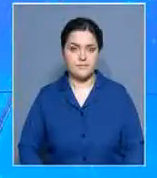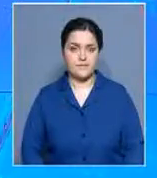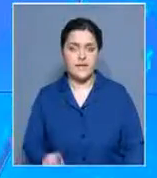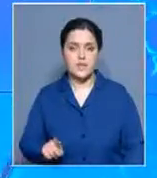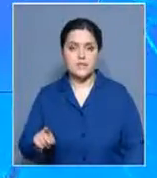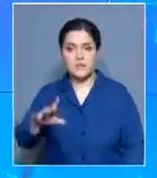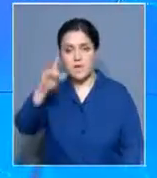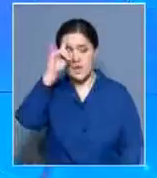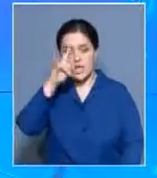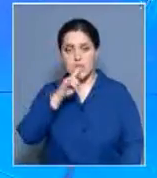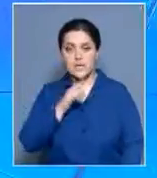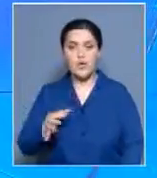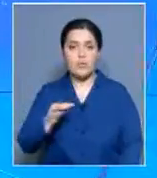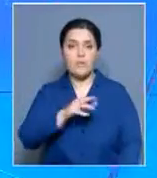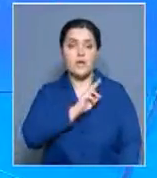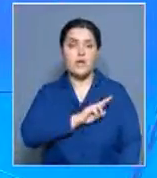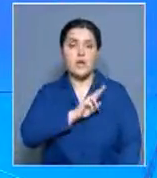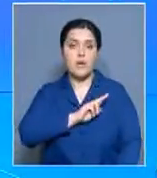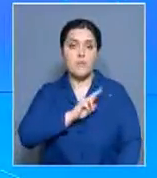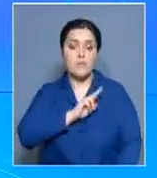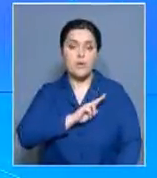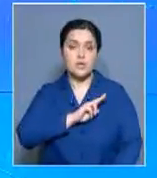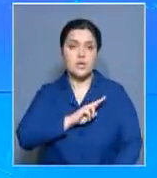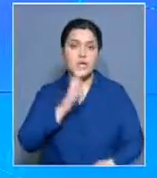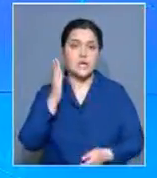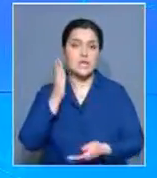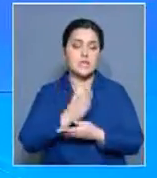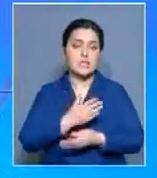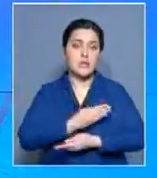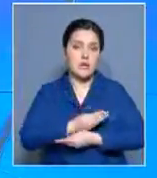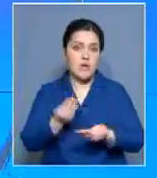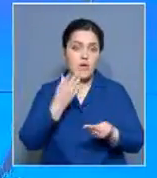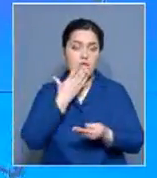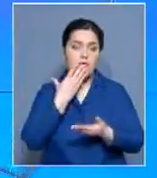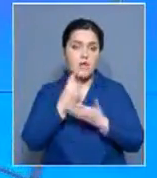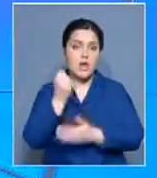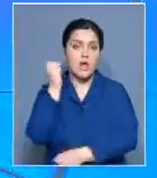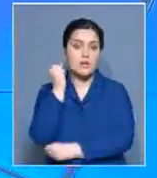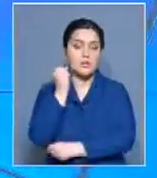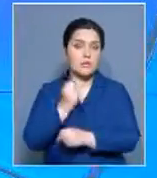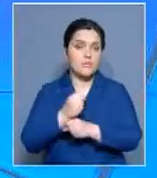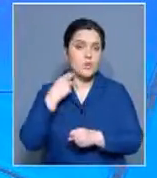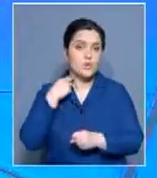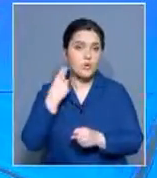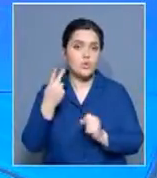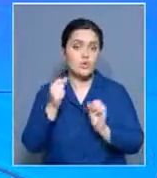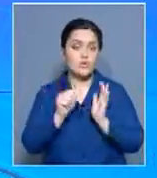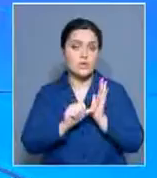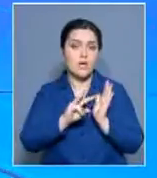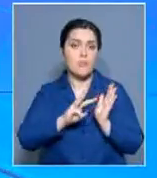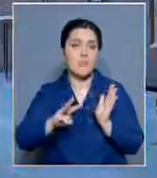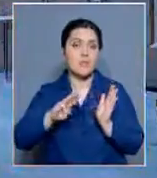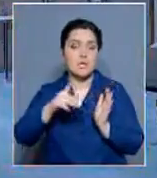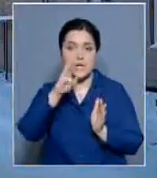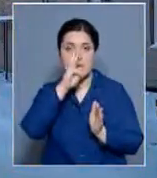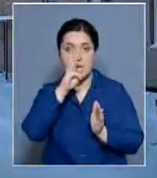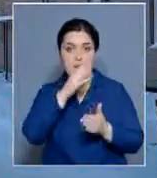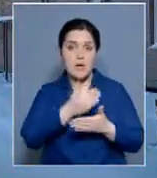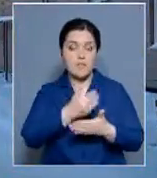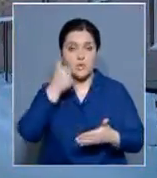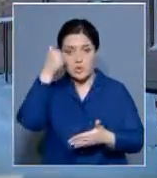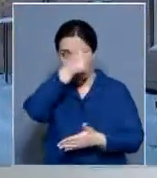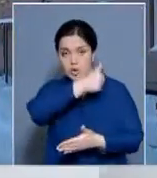В Западно-Казахстанской области работодатели задолжали своим сотрудникам свыше 160 миллионов тенге, хотя только в прошлом году они погасили